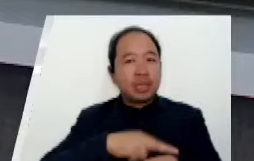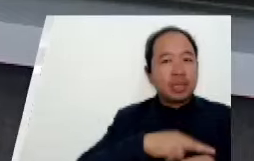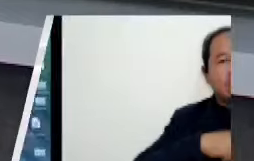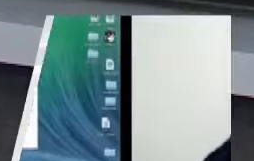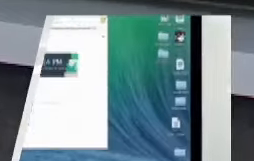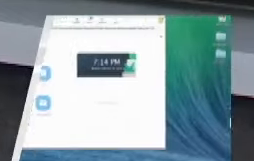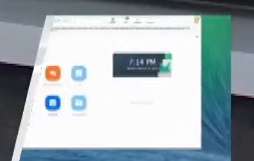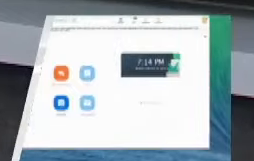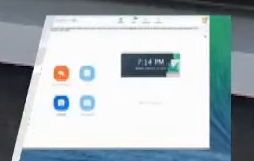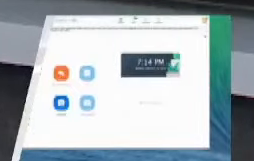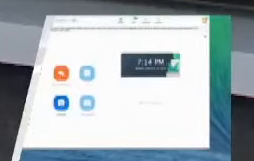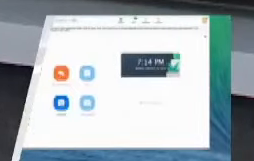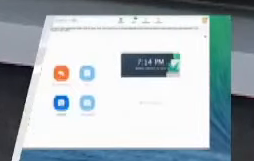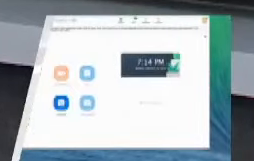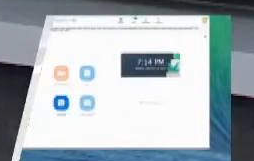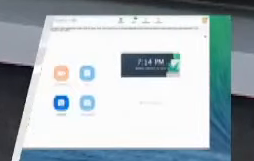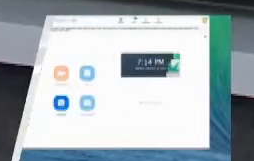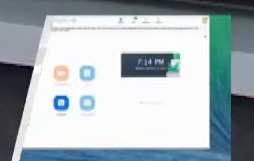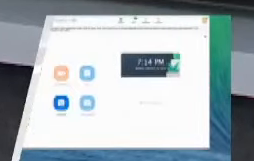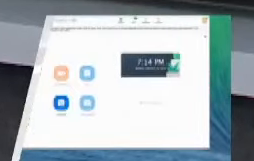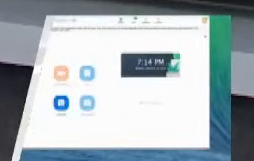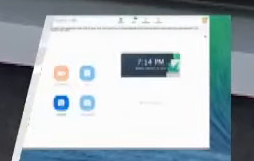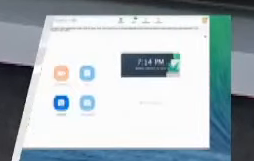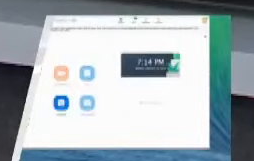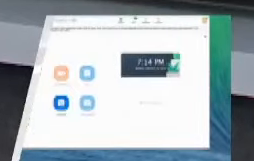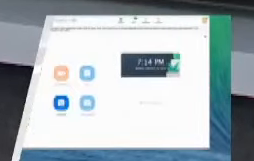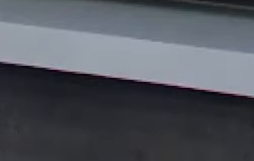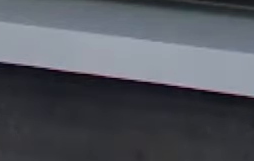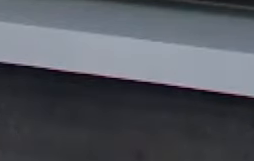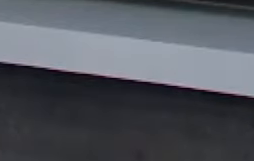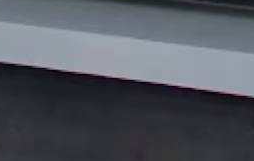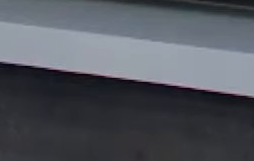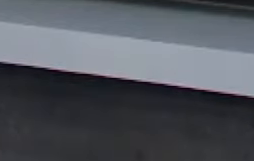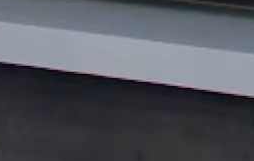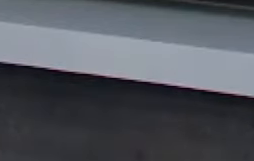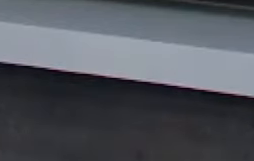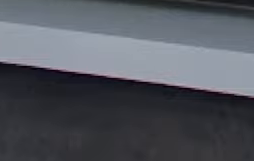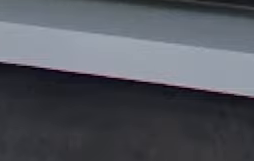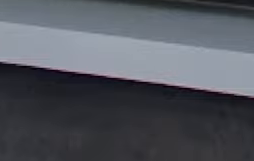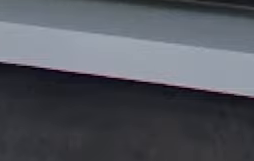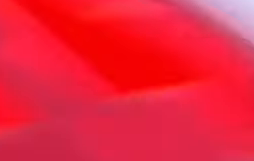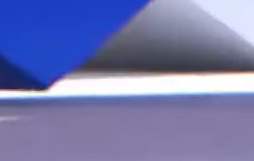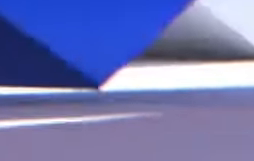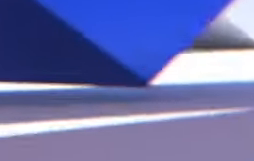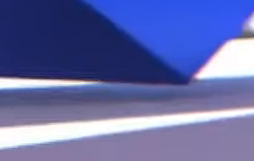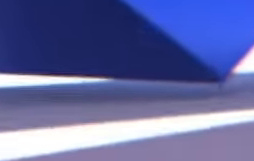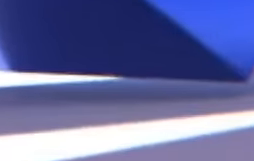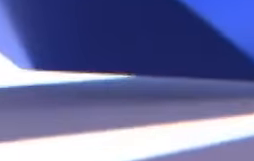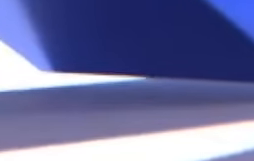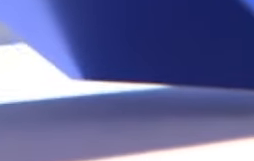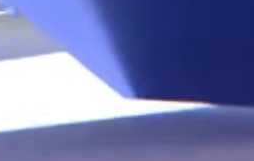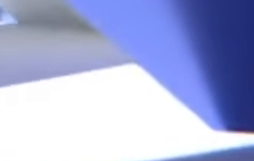fishing ang ilang Chino at Vietnamese sa Bajo de Masinloc. At nakatutok si Marisol Abdurrahman.